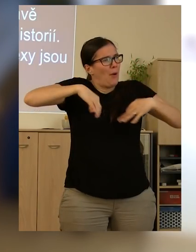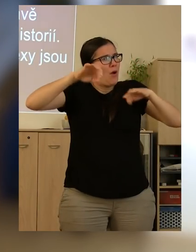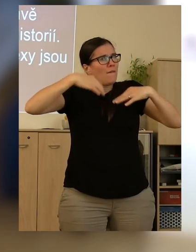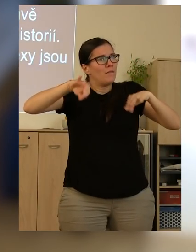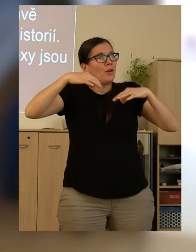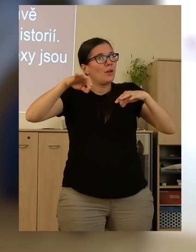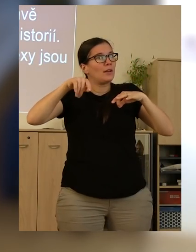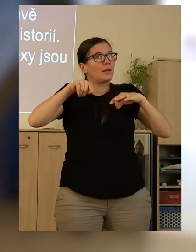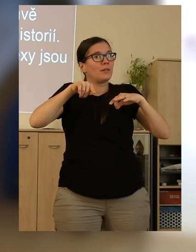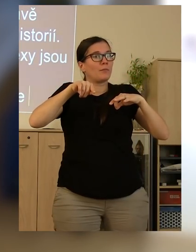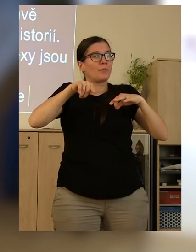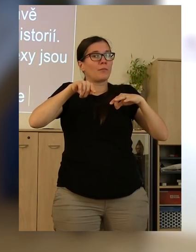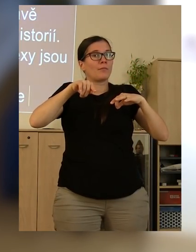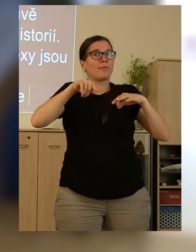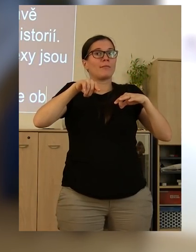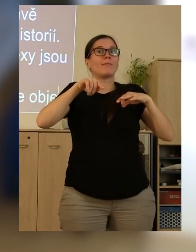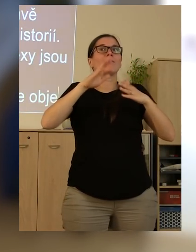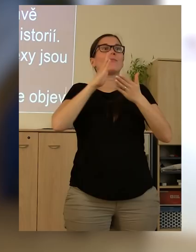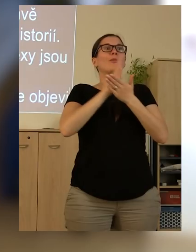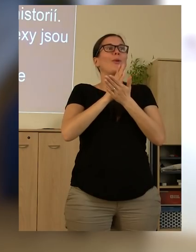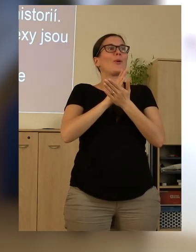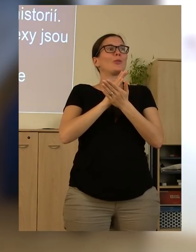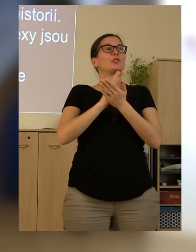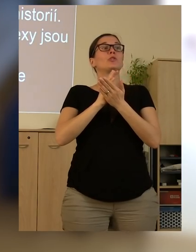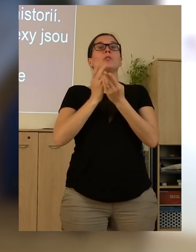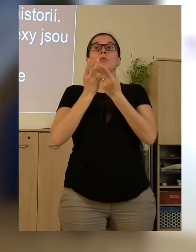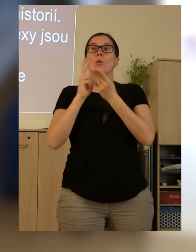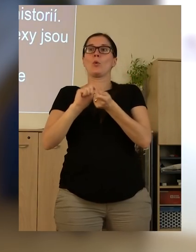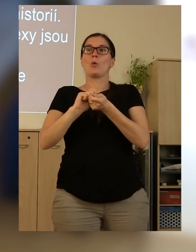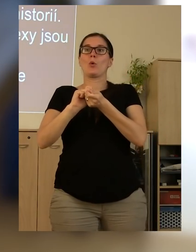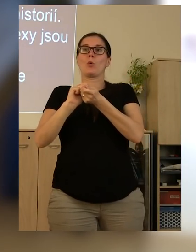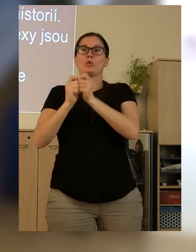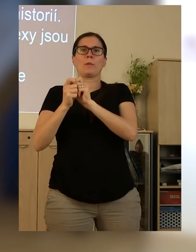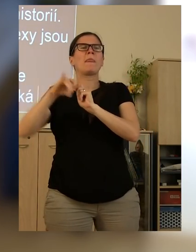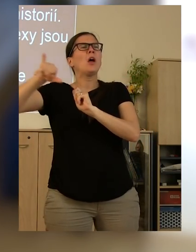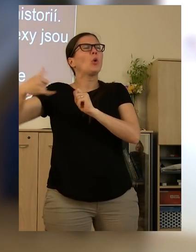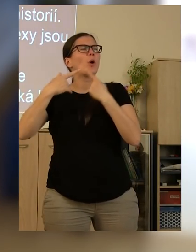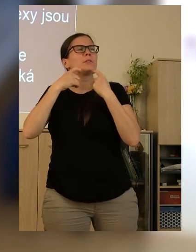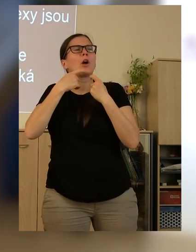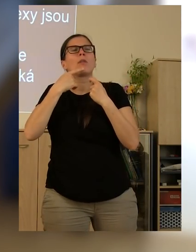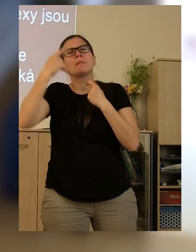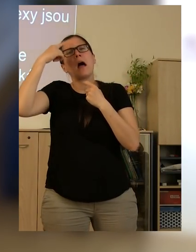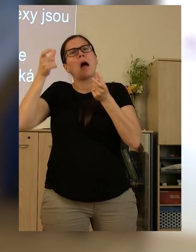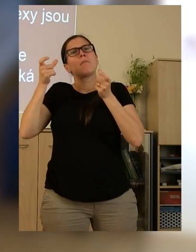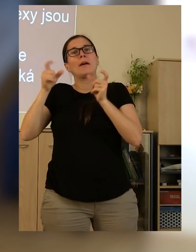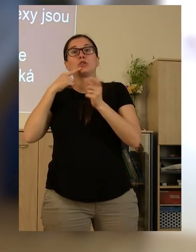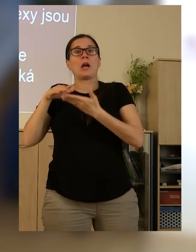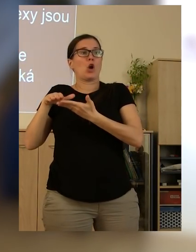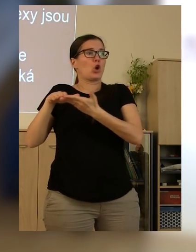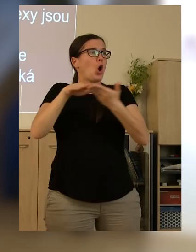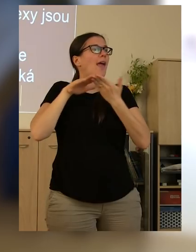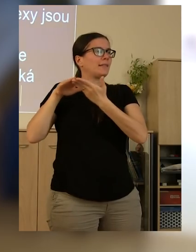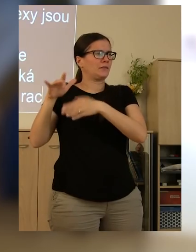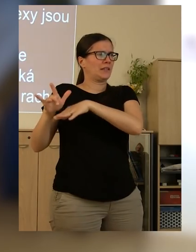může objevit něco, čemu Jung říká kolektivní nevědomí, tedy archetyp.